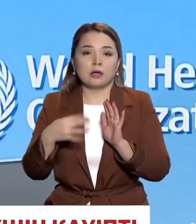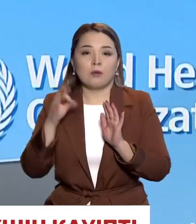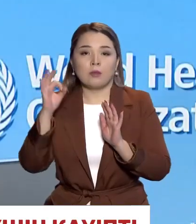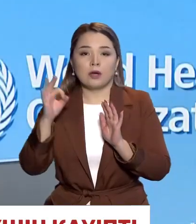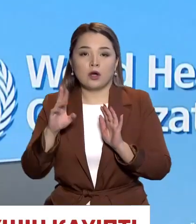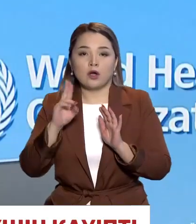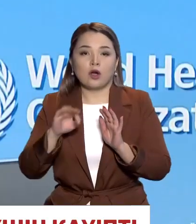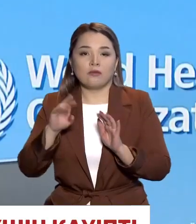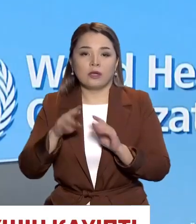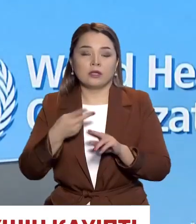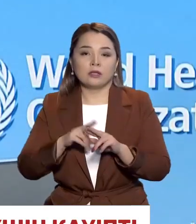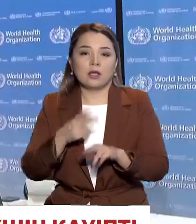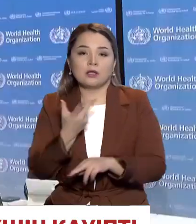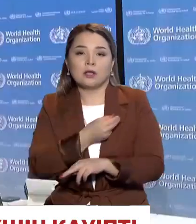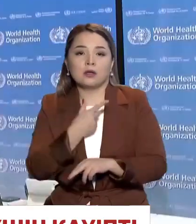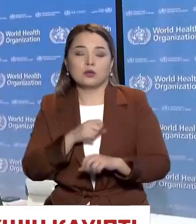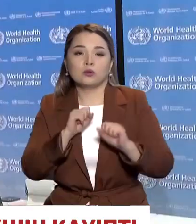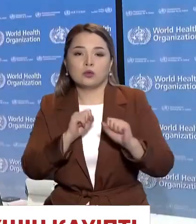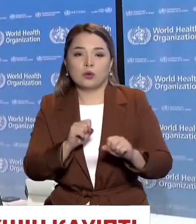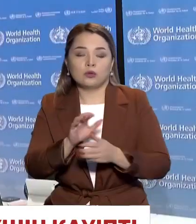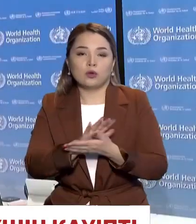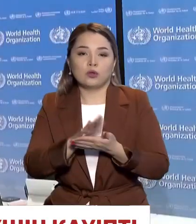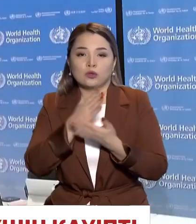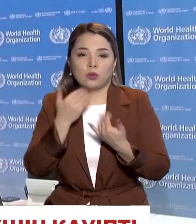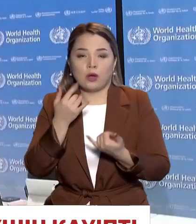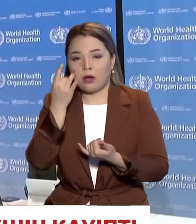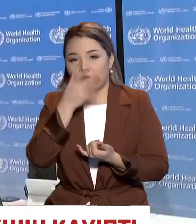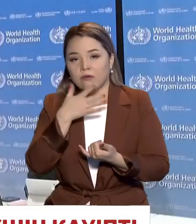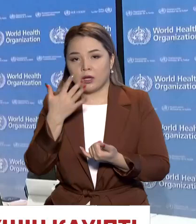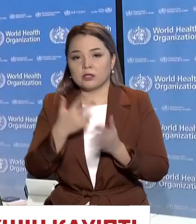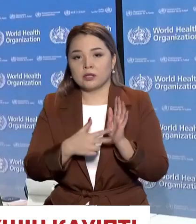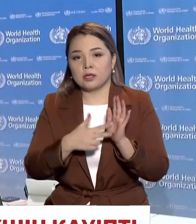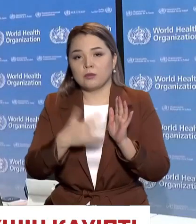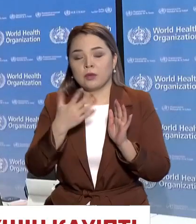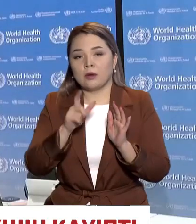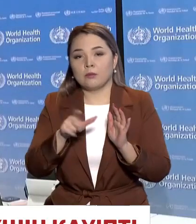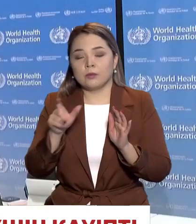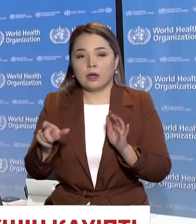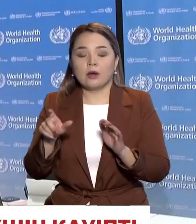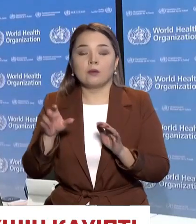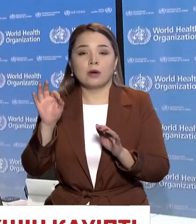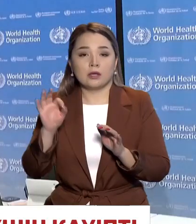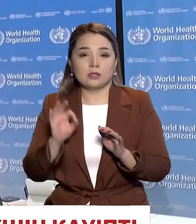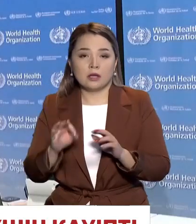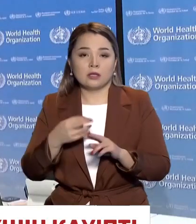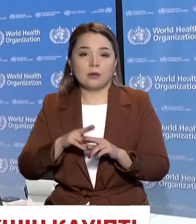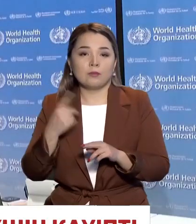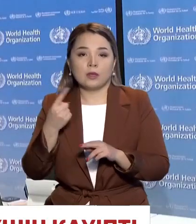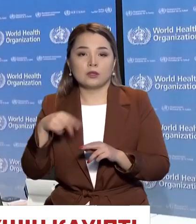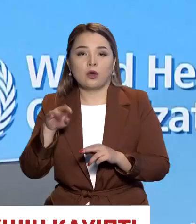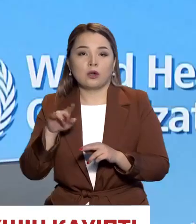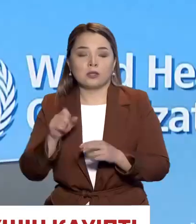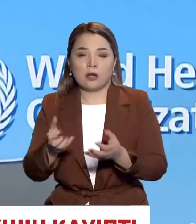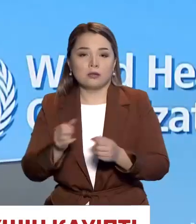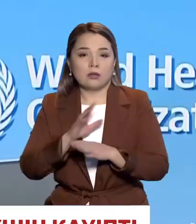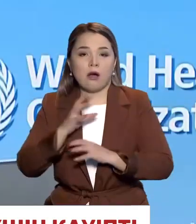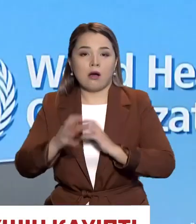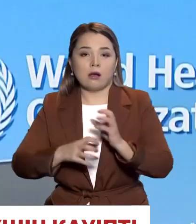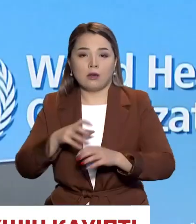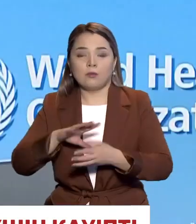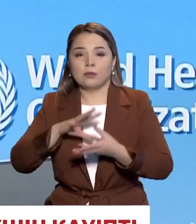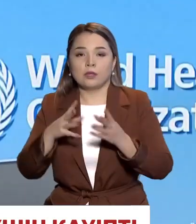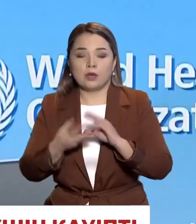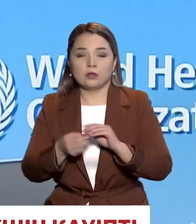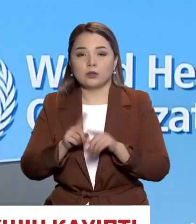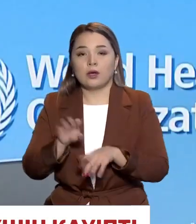40% ковидке қарсы егу жоспарын орындаған жоқ. Африкалықтардың 85% әлі вакцинаның бірінші дозасын алмаған. Ал әлем бойынша ауруханада